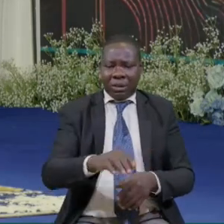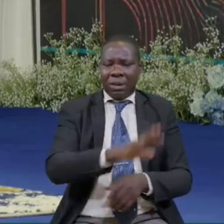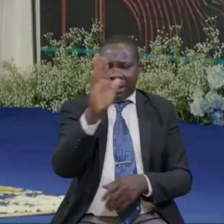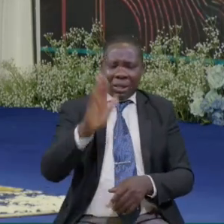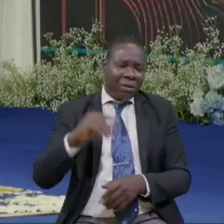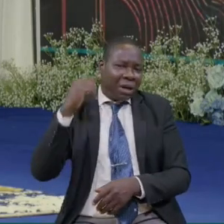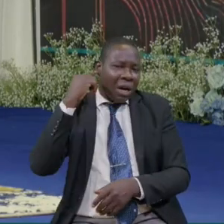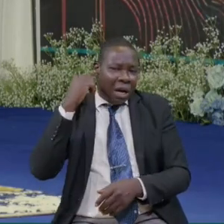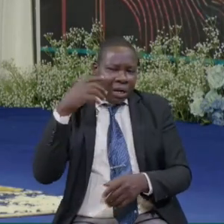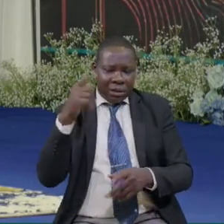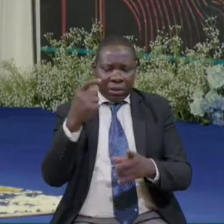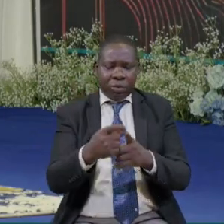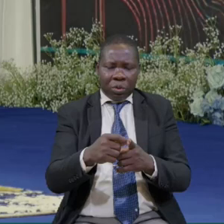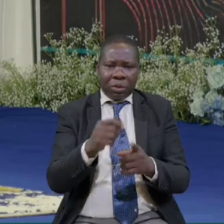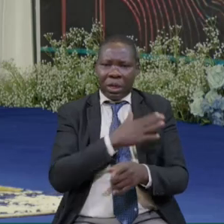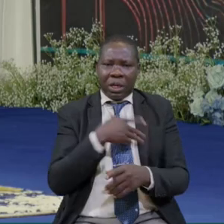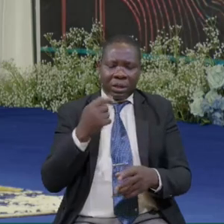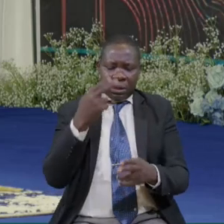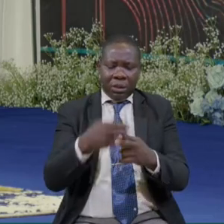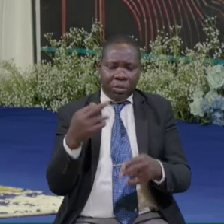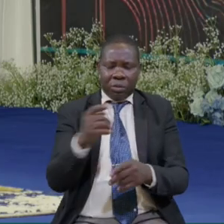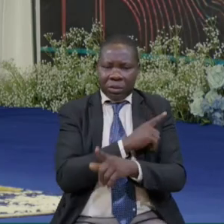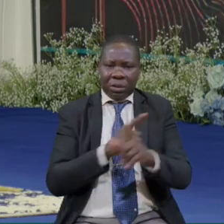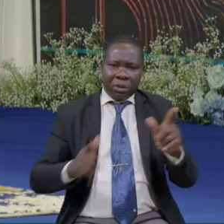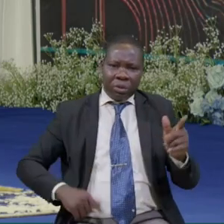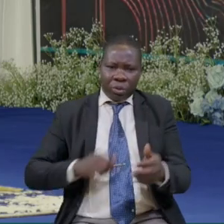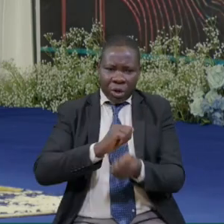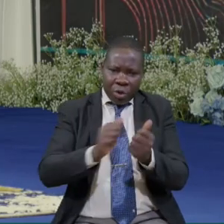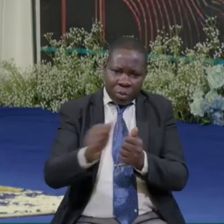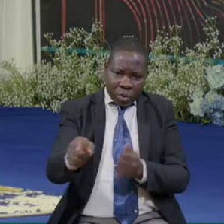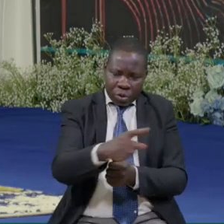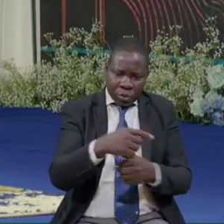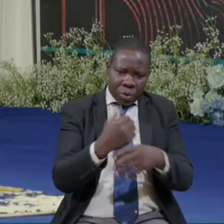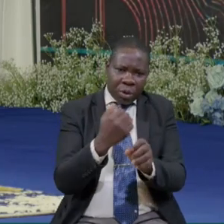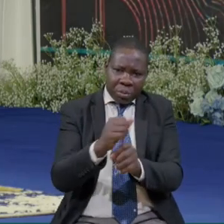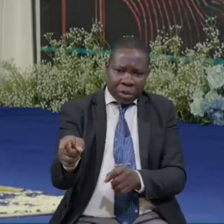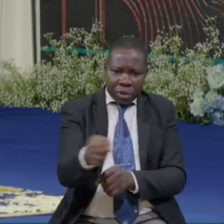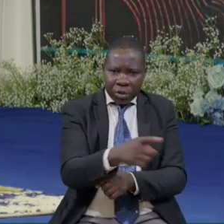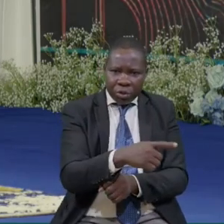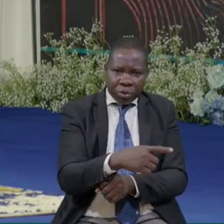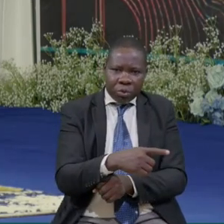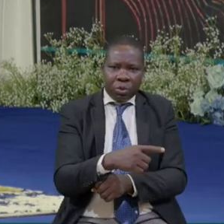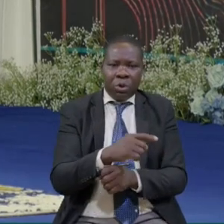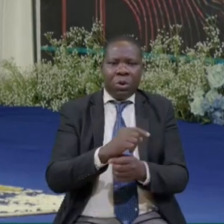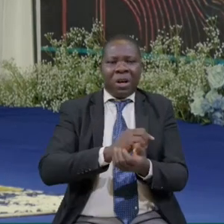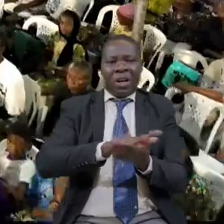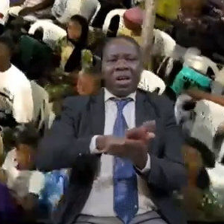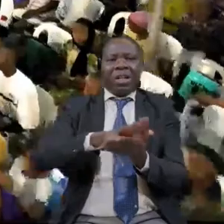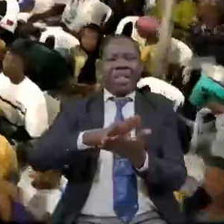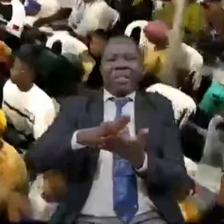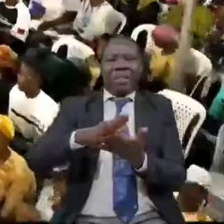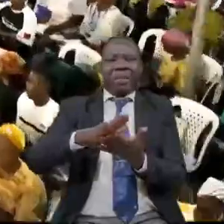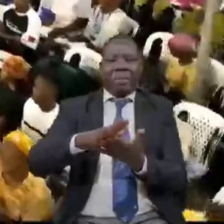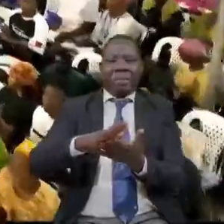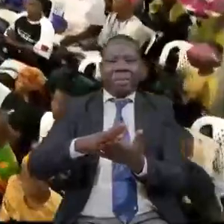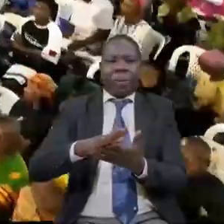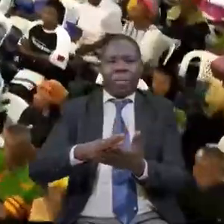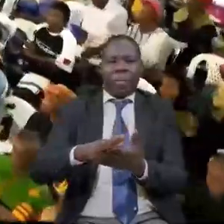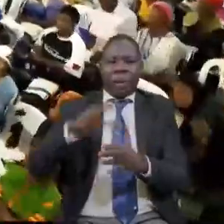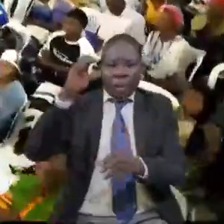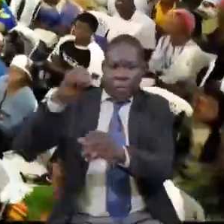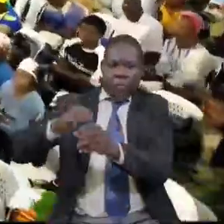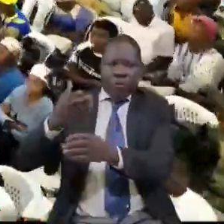ils sont aussi sales que les gens qui n'ont jamais écouté la parole. Mais lavez-vous, purifiez-vous,